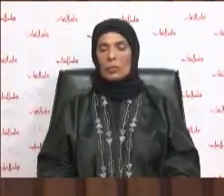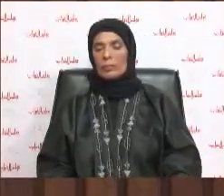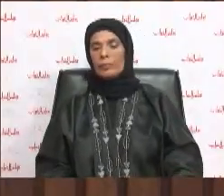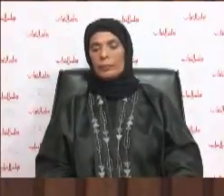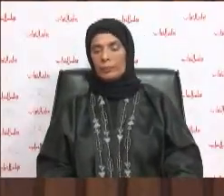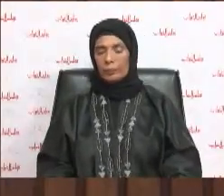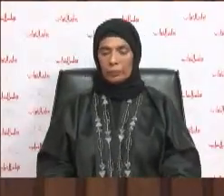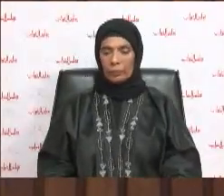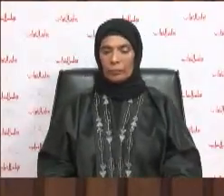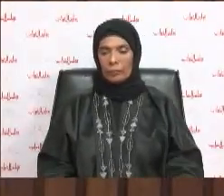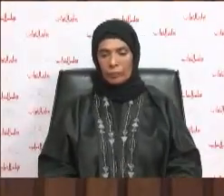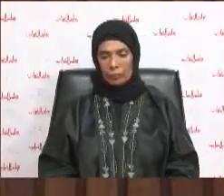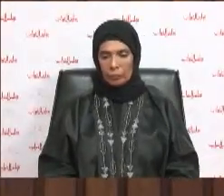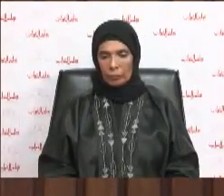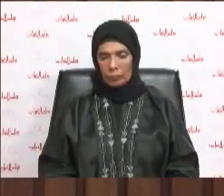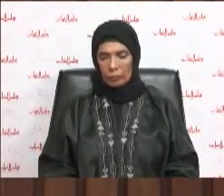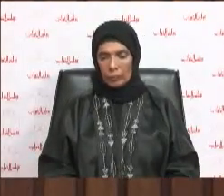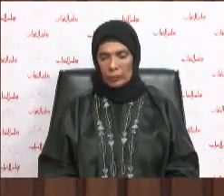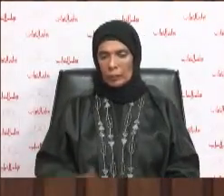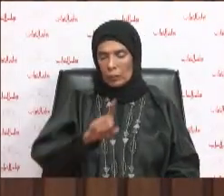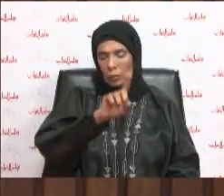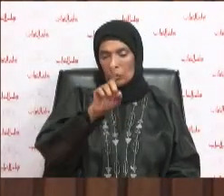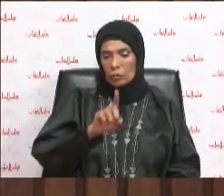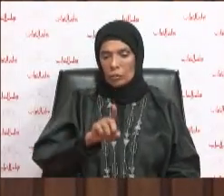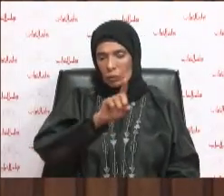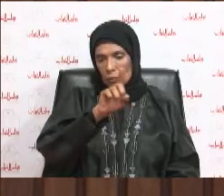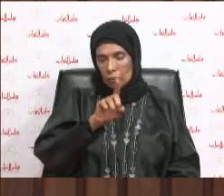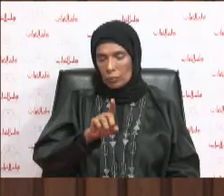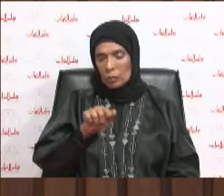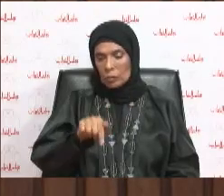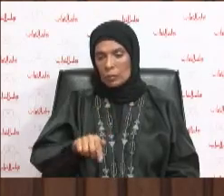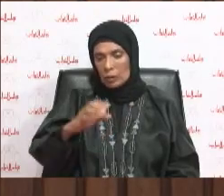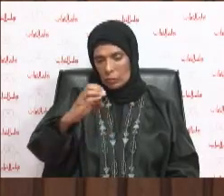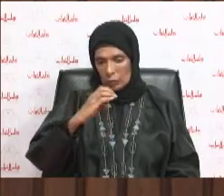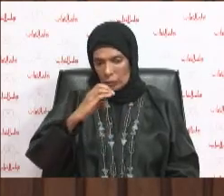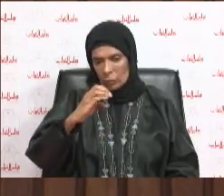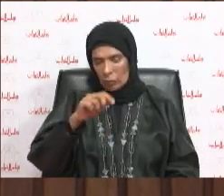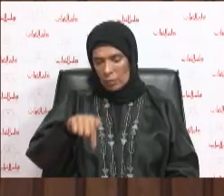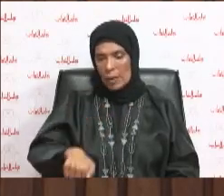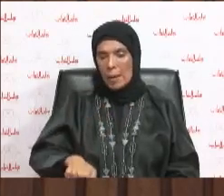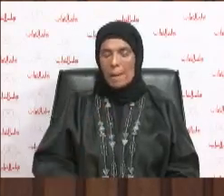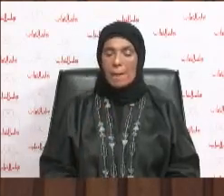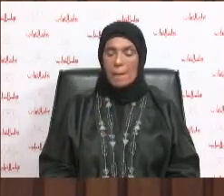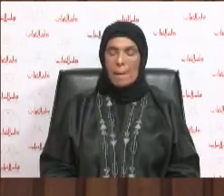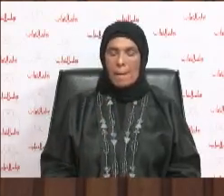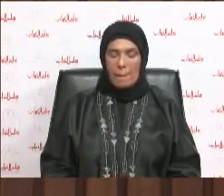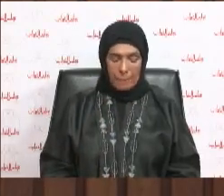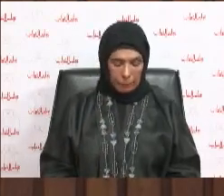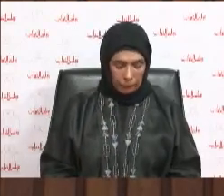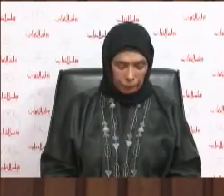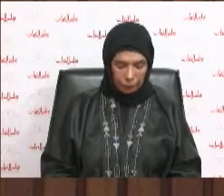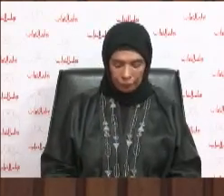وملاحظات. إذا تسمح لي معالي الرئيس أجيب على بعض الاستفسارات تفضلوا فيها أصحاب السعادة النواب، وأنا أشكرهم على ما طرحوه من ملاحظات